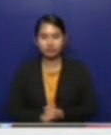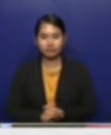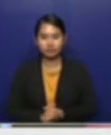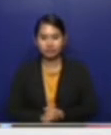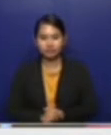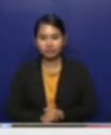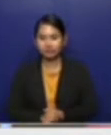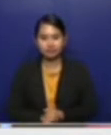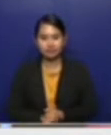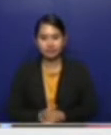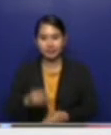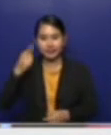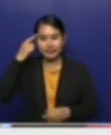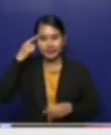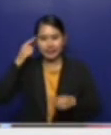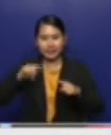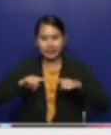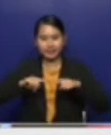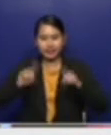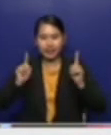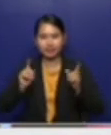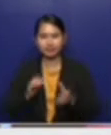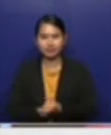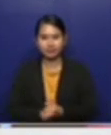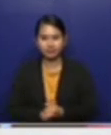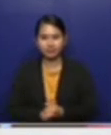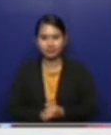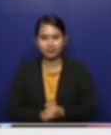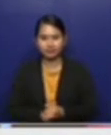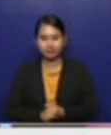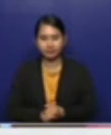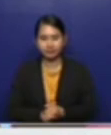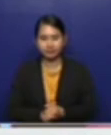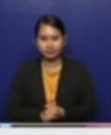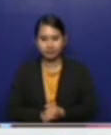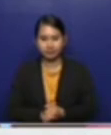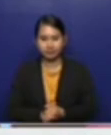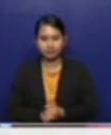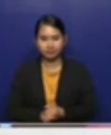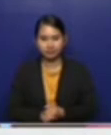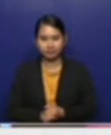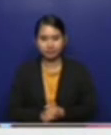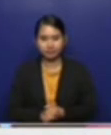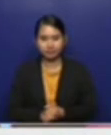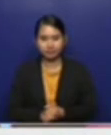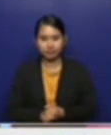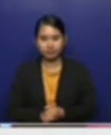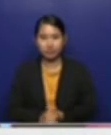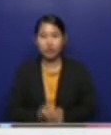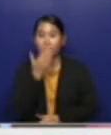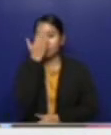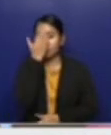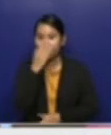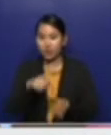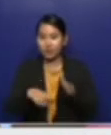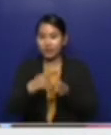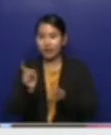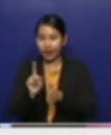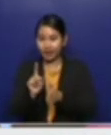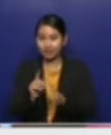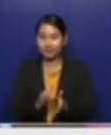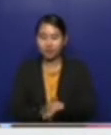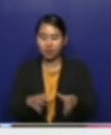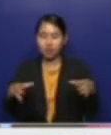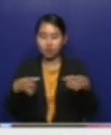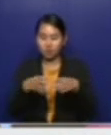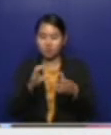ไม่เห็นด้วยกับการตั้งกรรมาธิการวิสามันที่จะไปพิจารณารับฟังความ